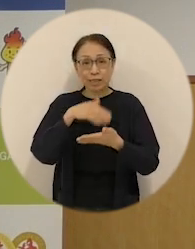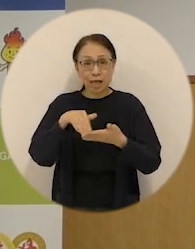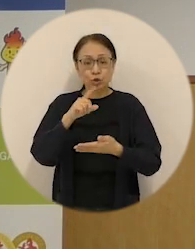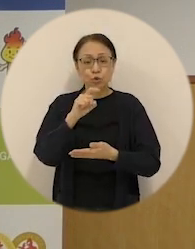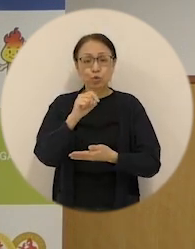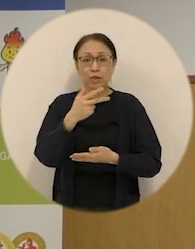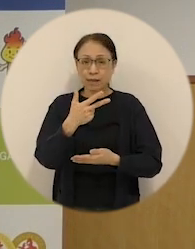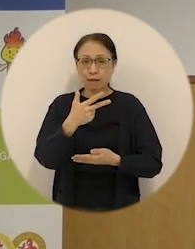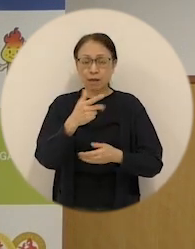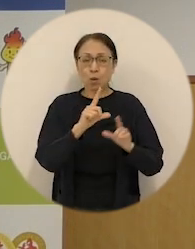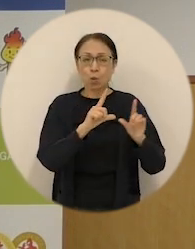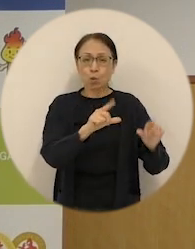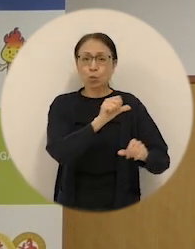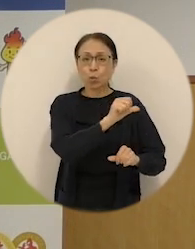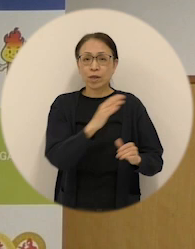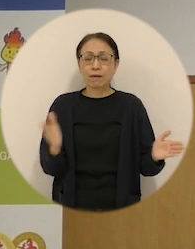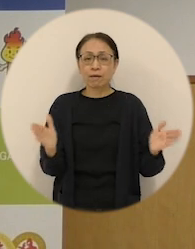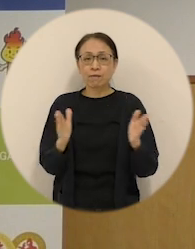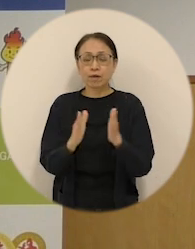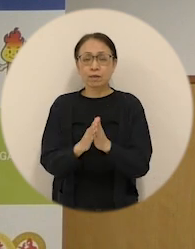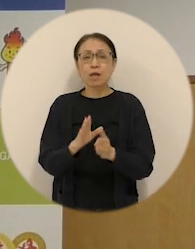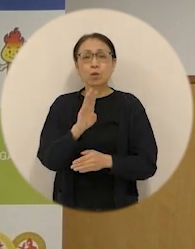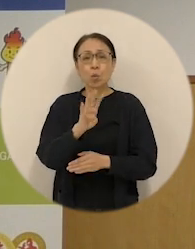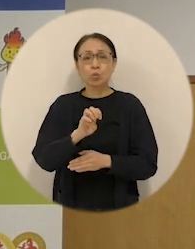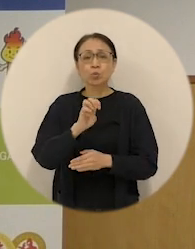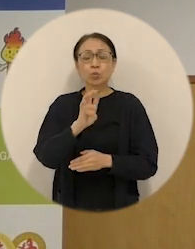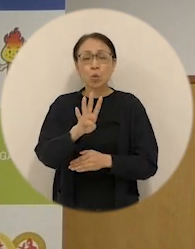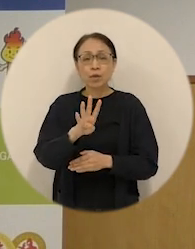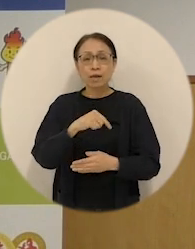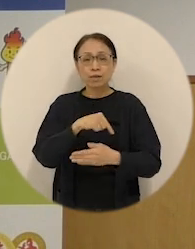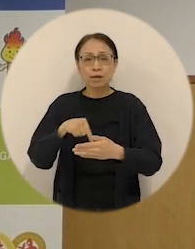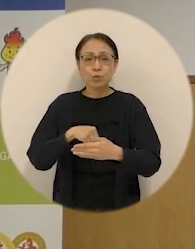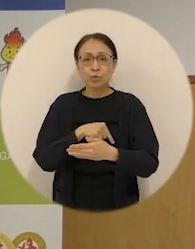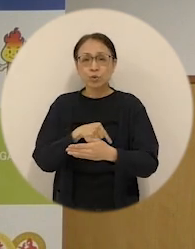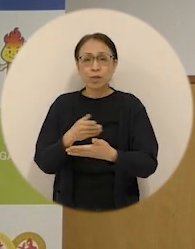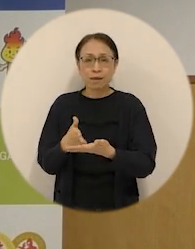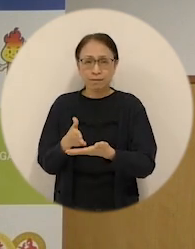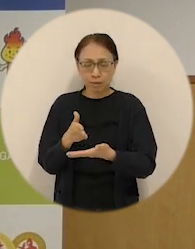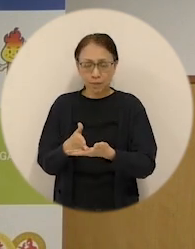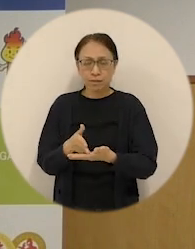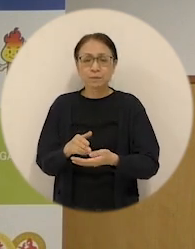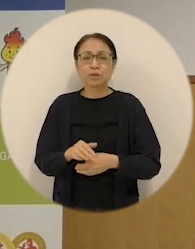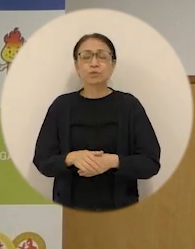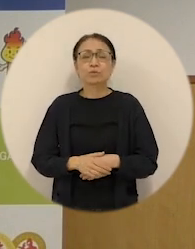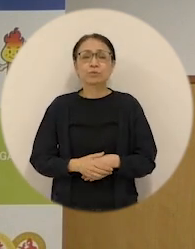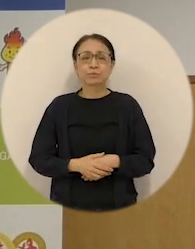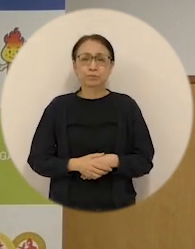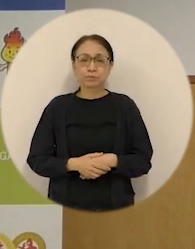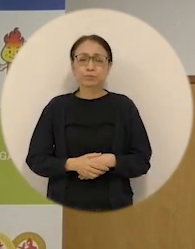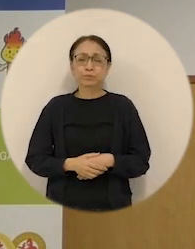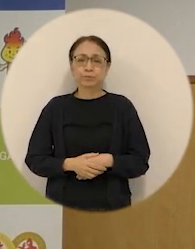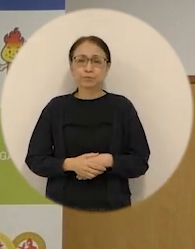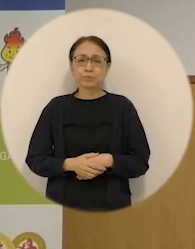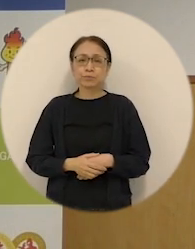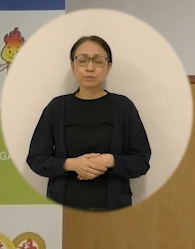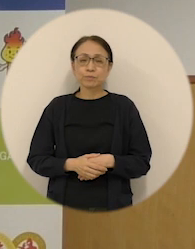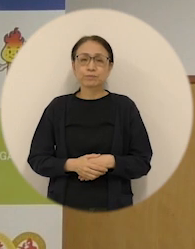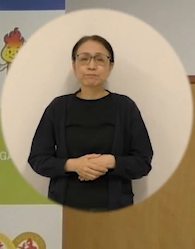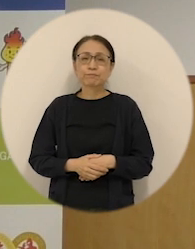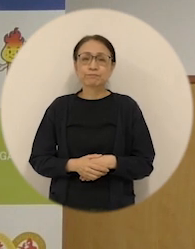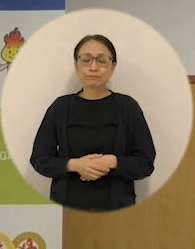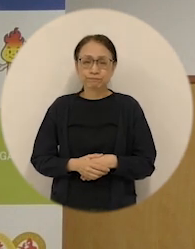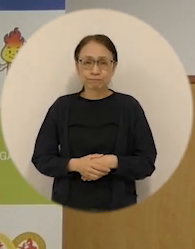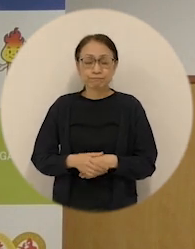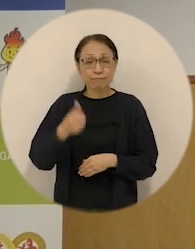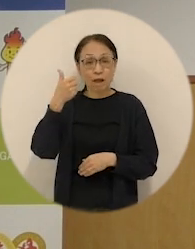17件、報告5件の計44件についてご説明をさせていただきます。まず議